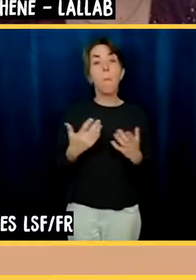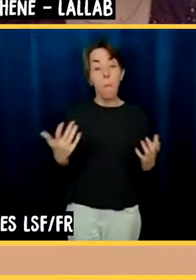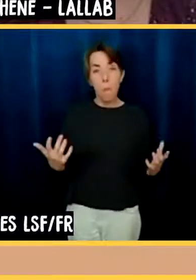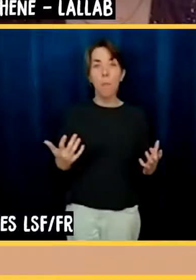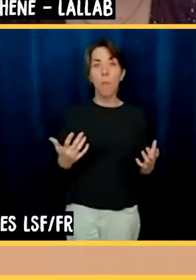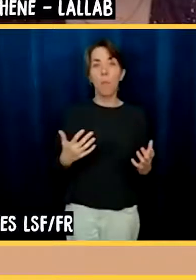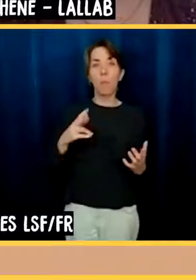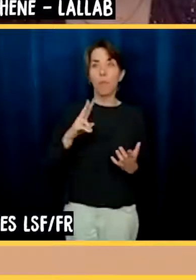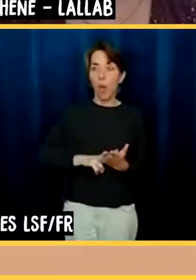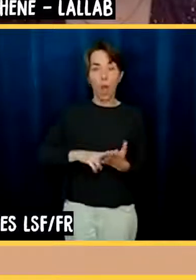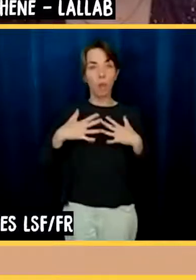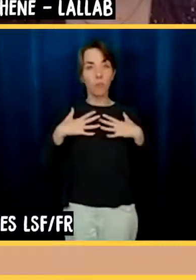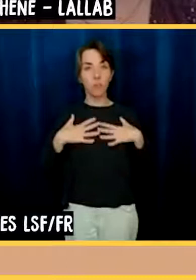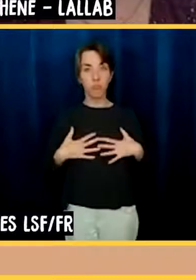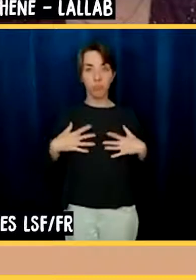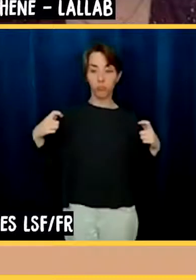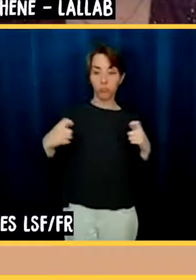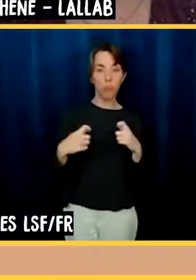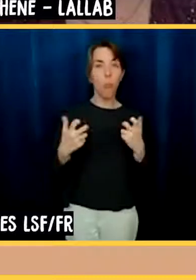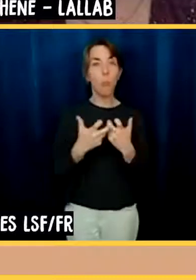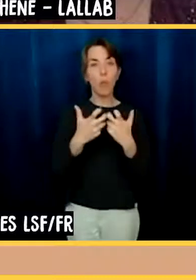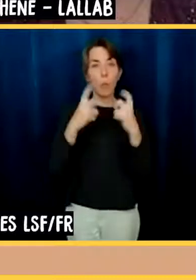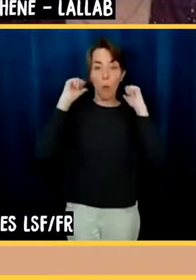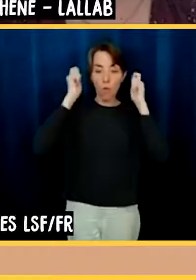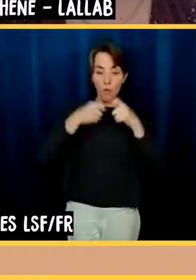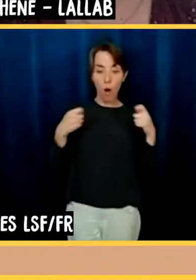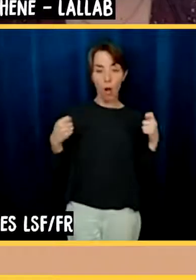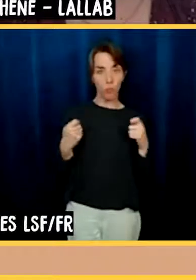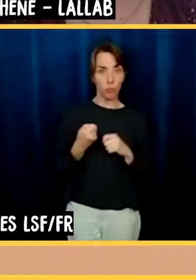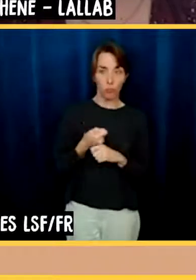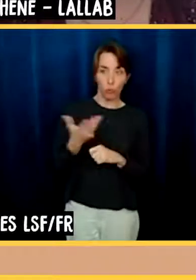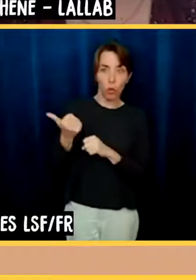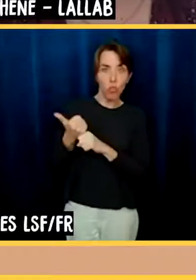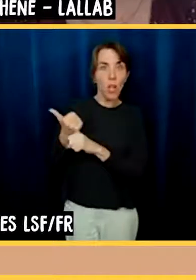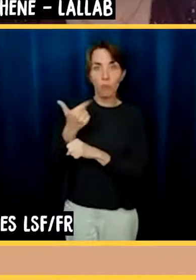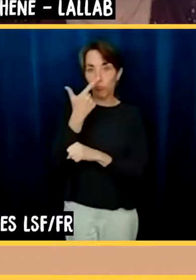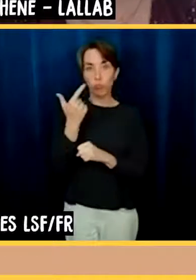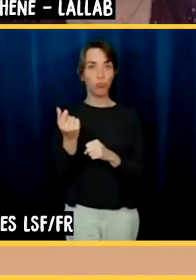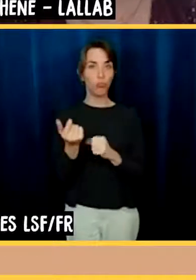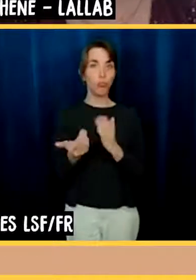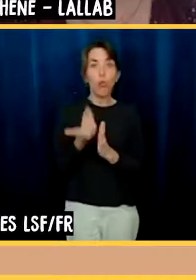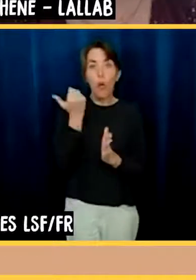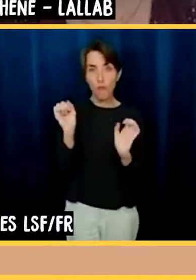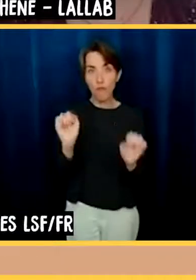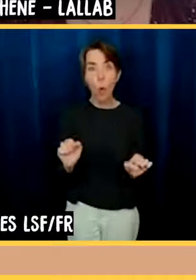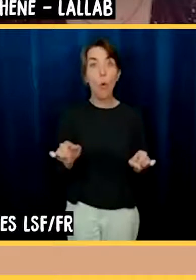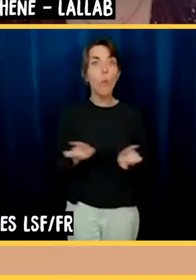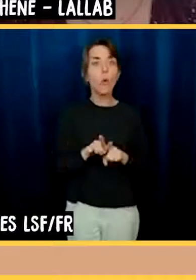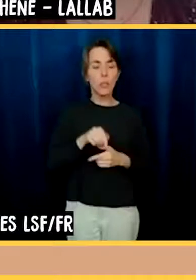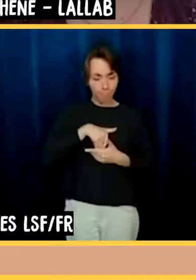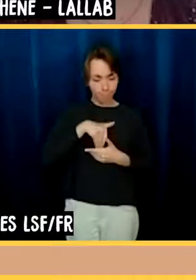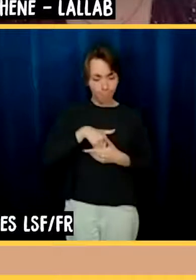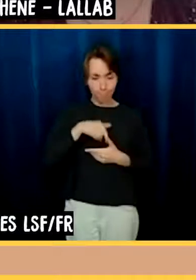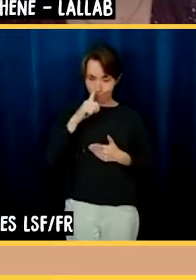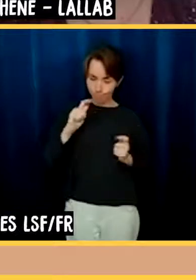changements physiques. J'ai retiré le voile il y a quelques années maintenant. Mais il y a surtout des changements spirituels et beaucoup plus profonds en fait qui se